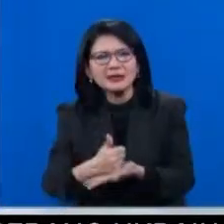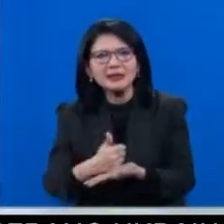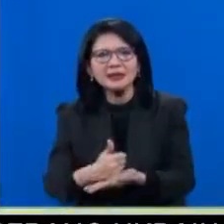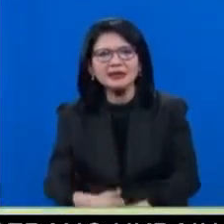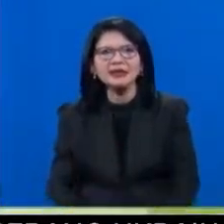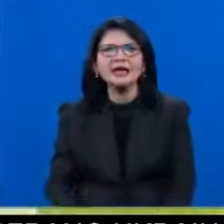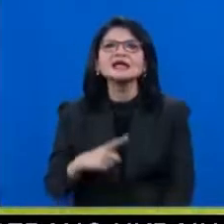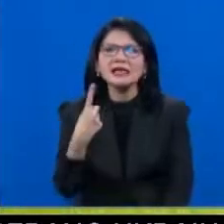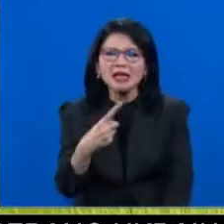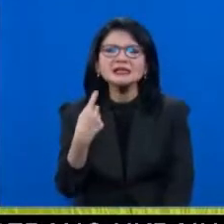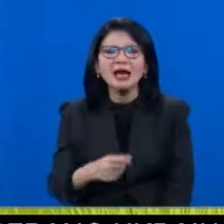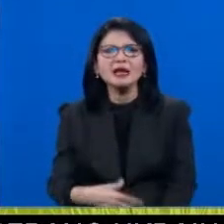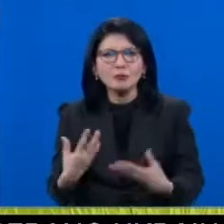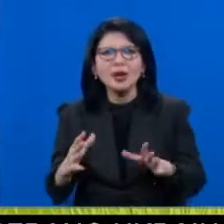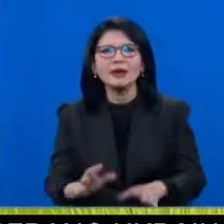bisa sekali lah.